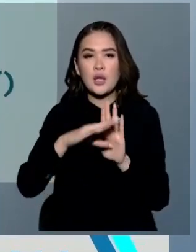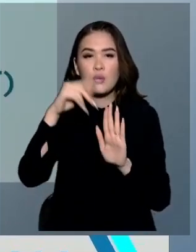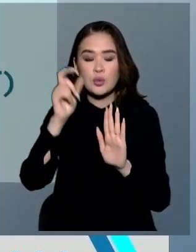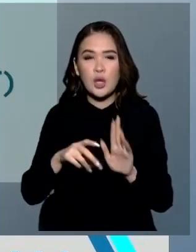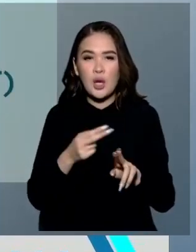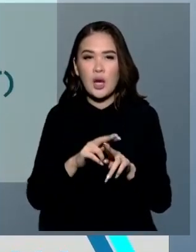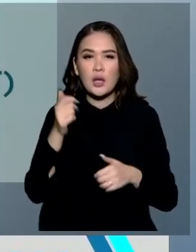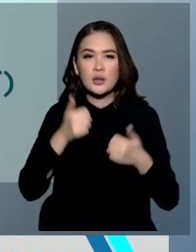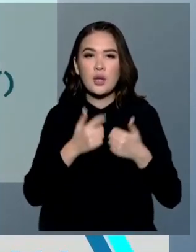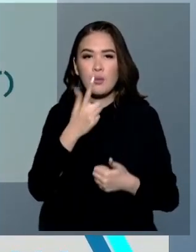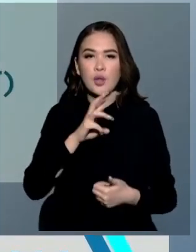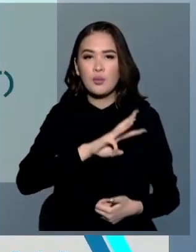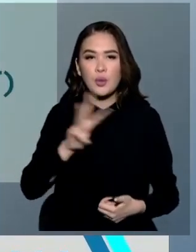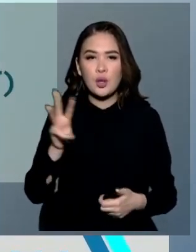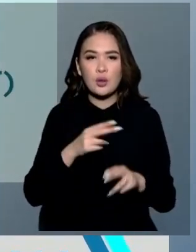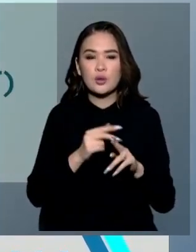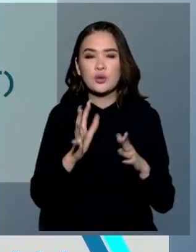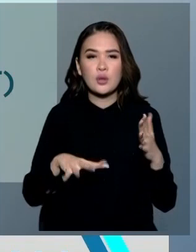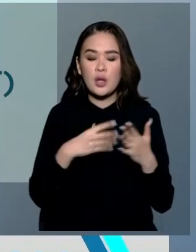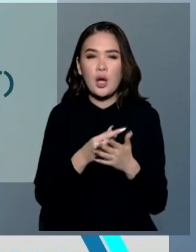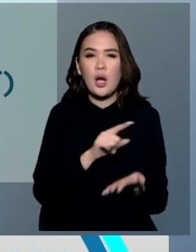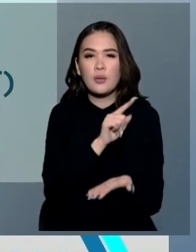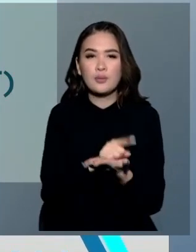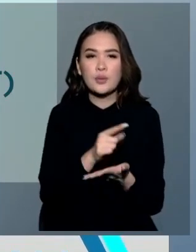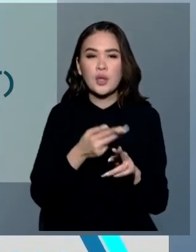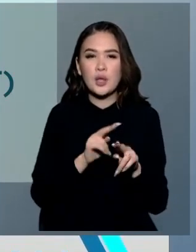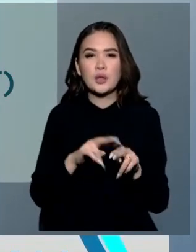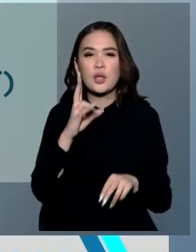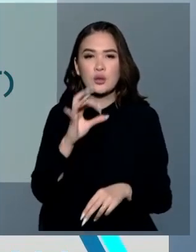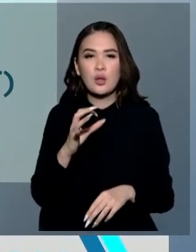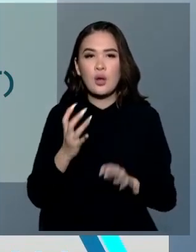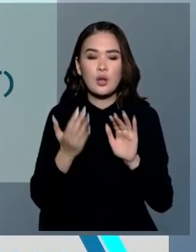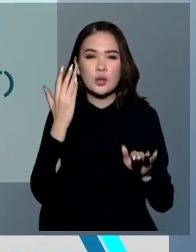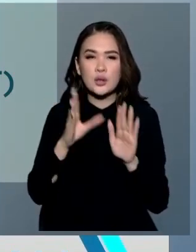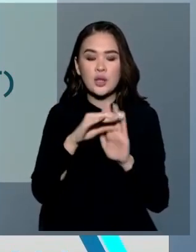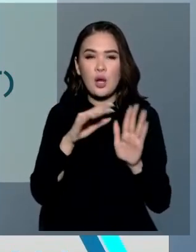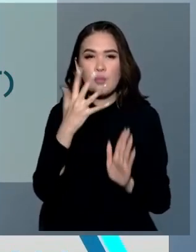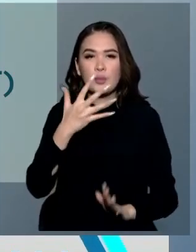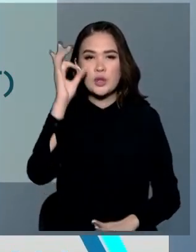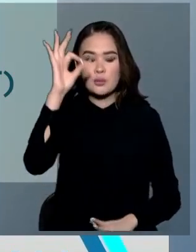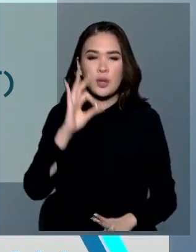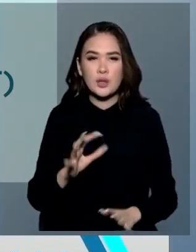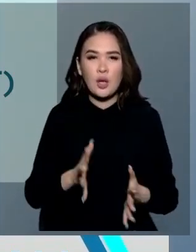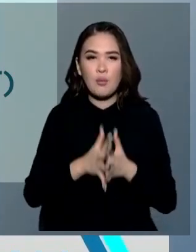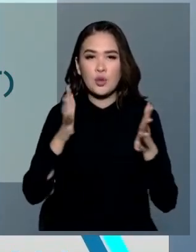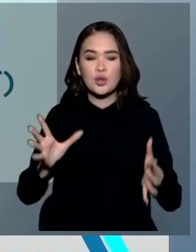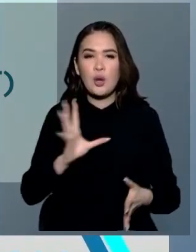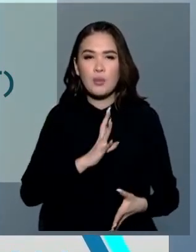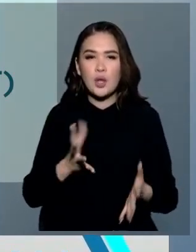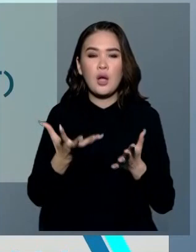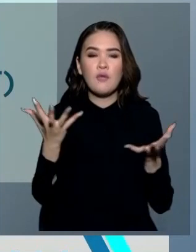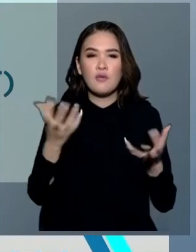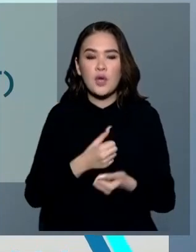депутаттығына кандидаттар 1 миллион теңге жарна төлеуге міндетті. Бірақ өткен сайлауда 5%-дан артық дауыс жинаған